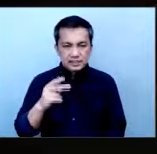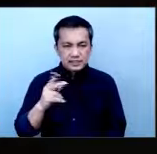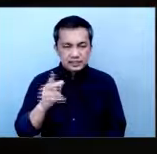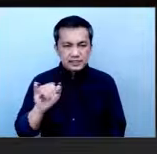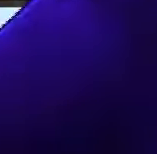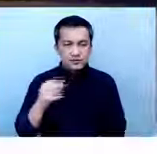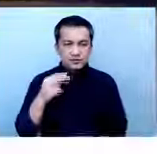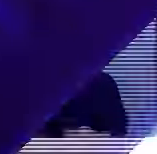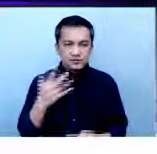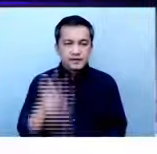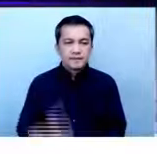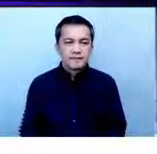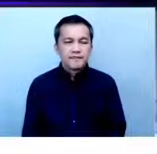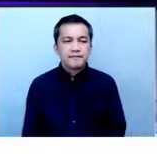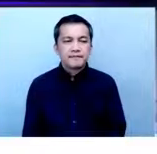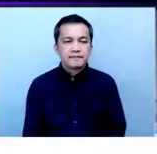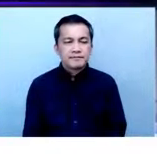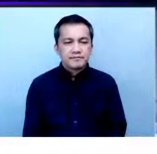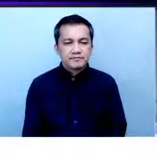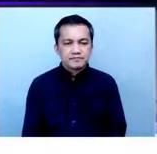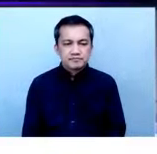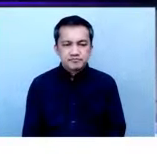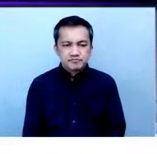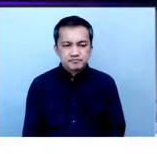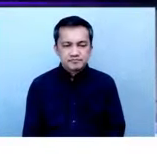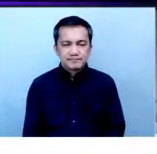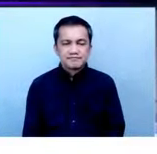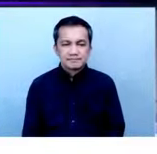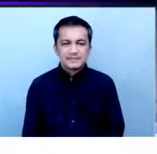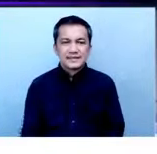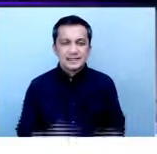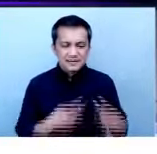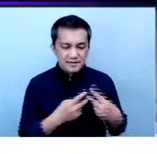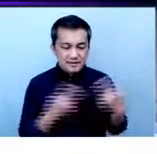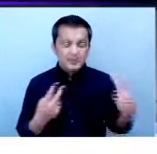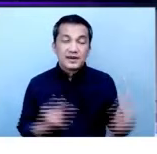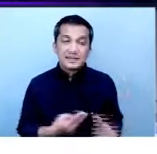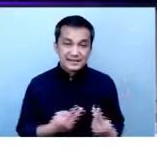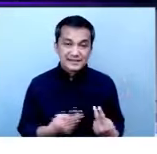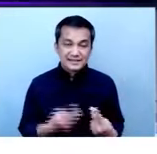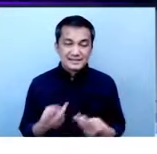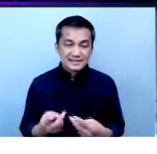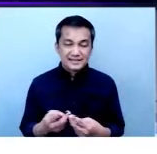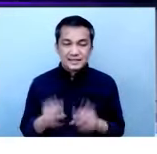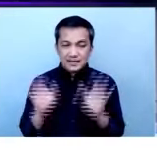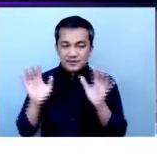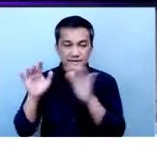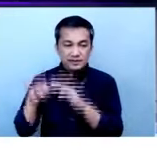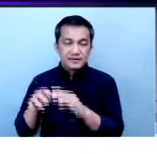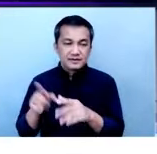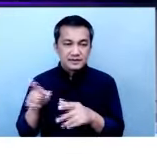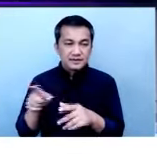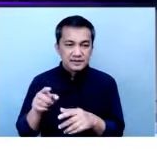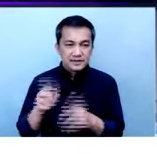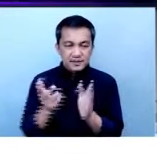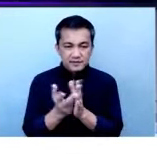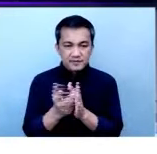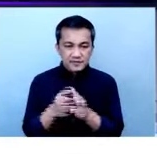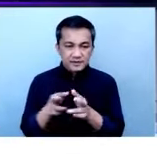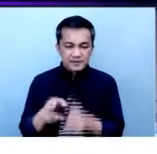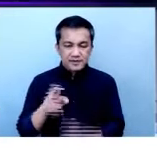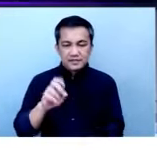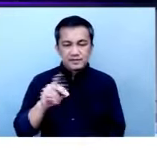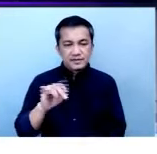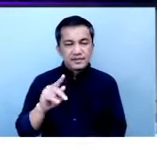News 5. Balitang pang-Valentine's naman. Dinayo ng mga kapatid natin ang Pasig River Esplanade